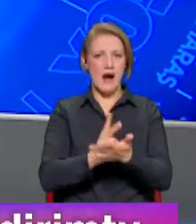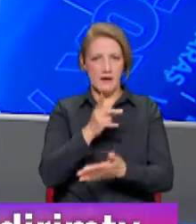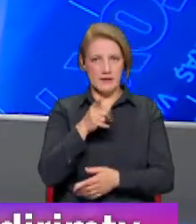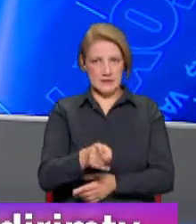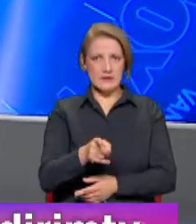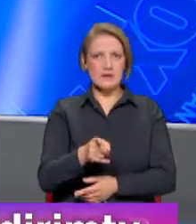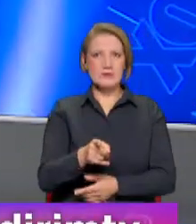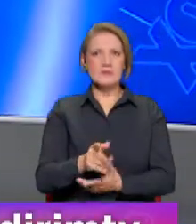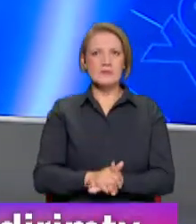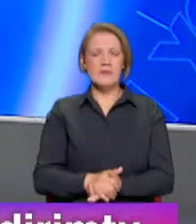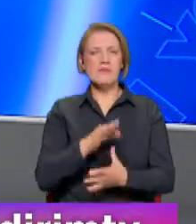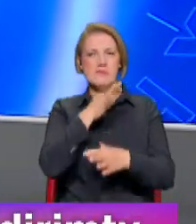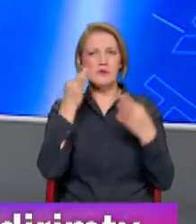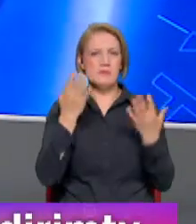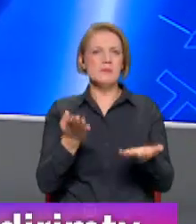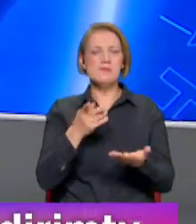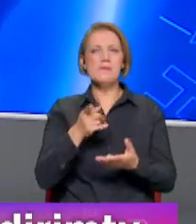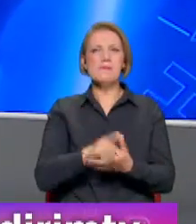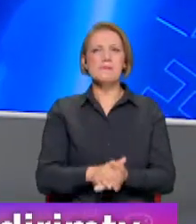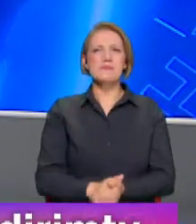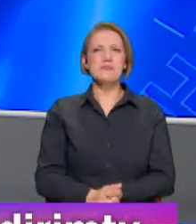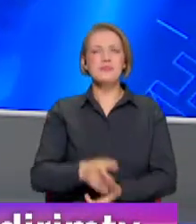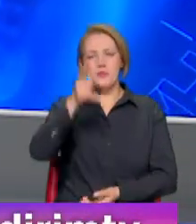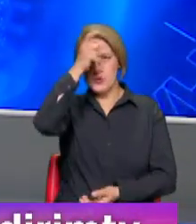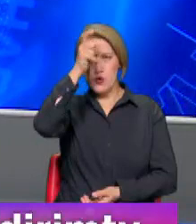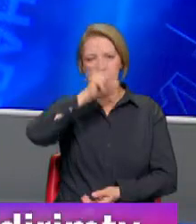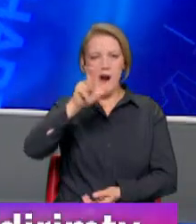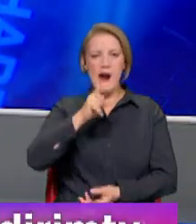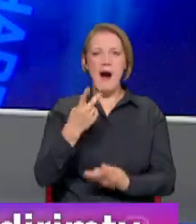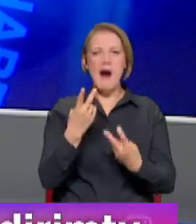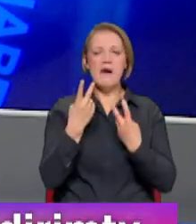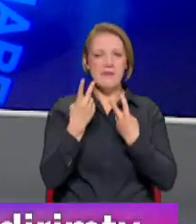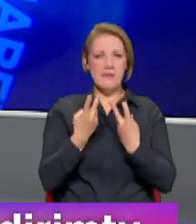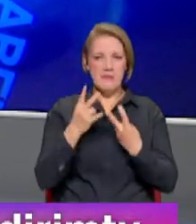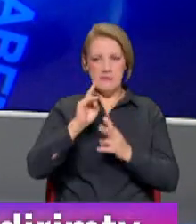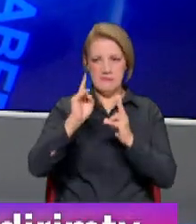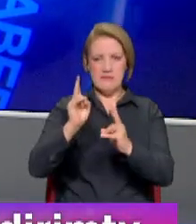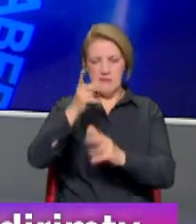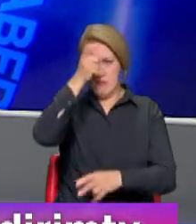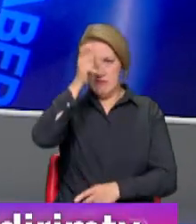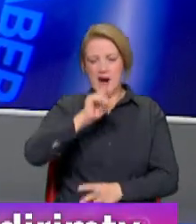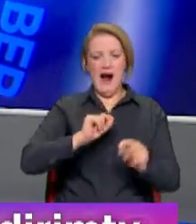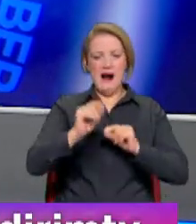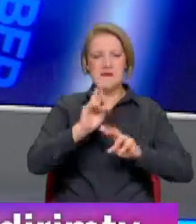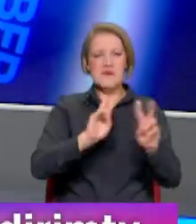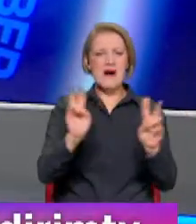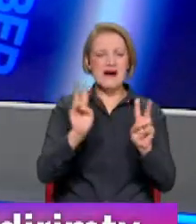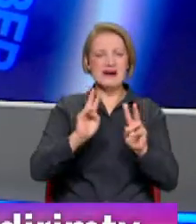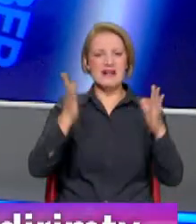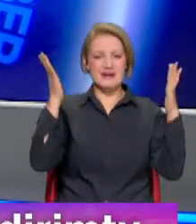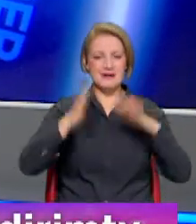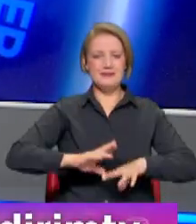kararından mutlu. Fakat Türkiye'ye özgü ekonomi modelinin çökmesinin üzerinde